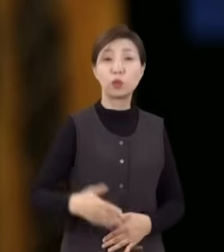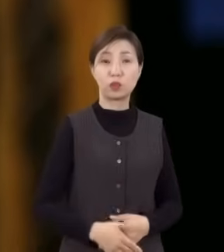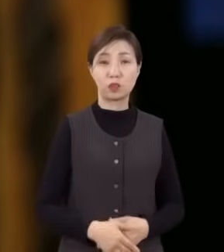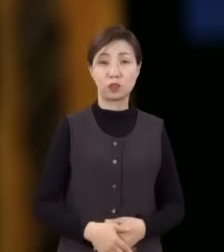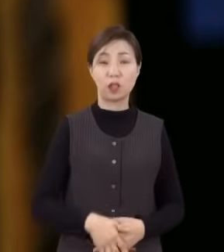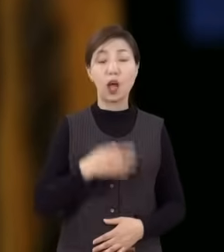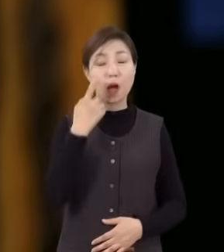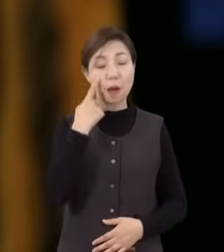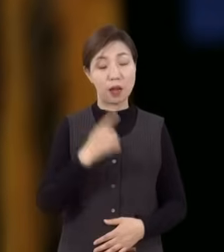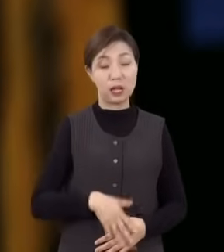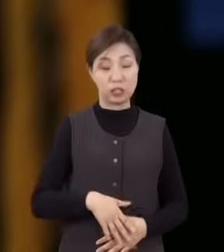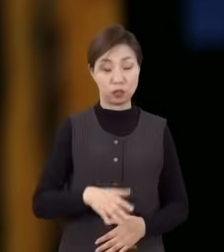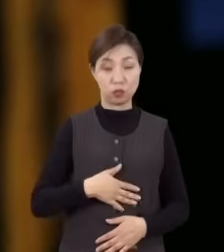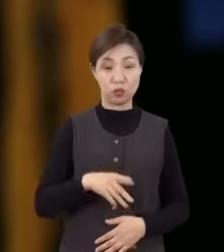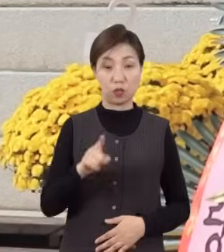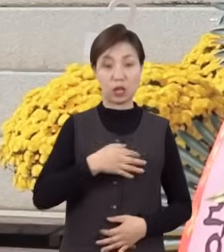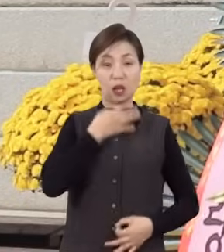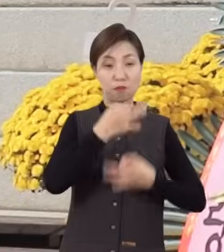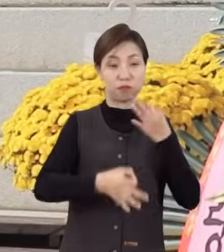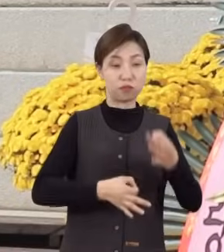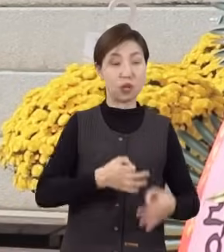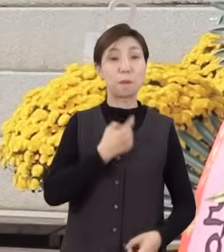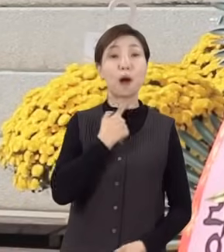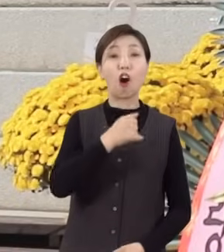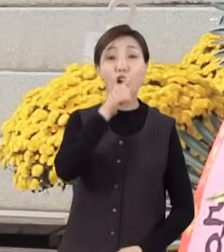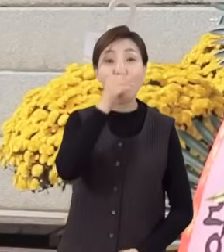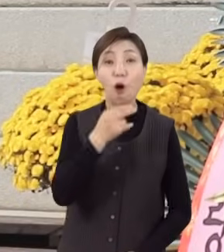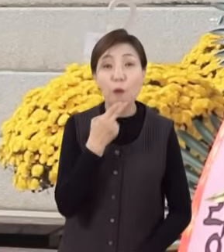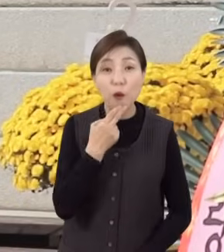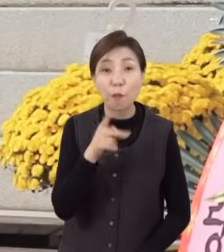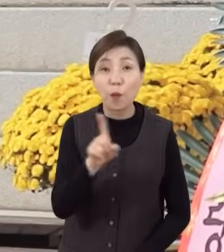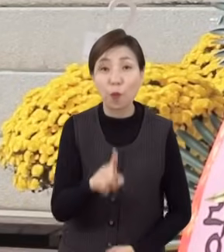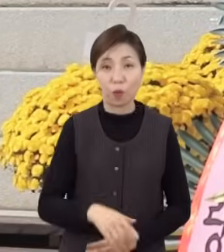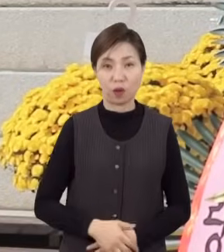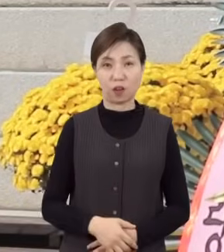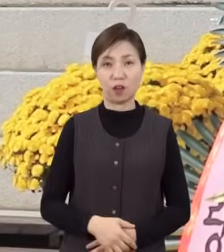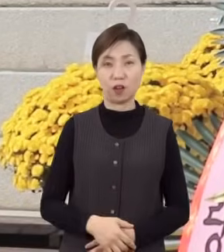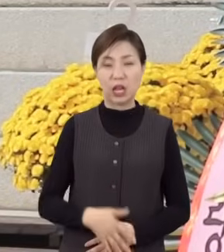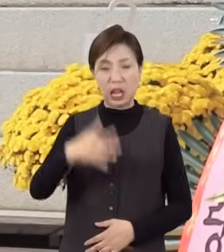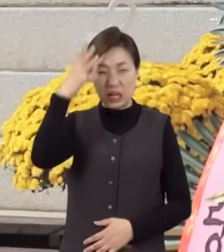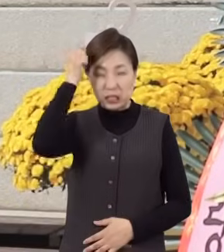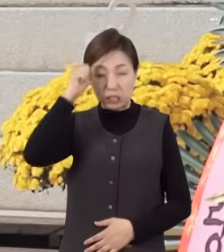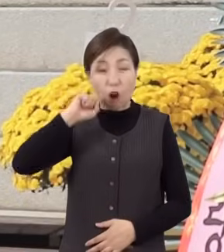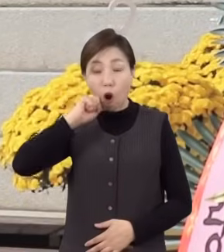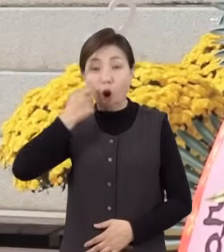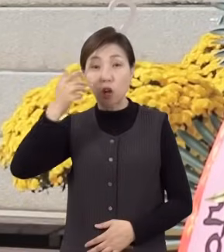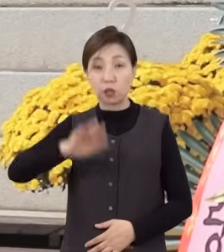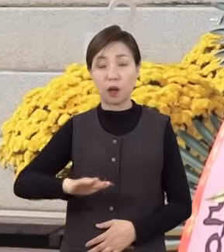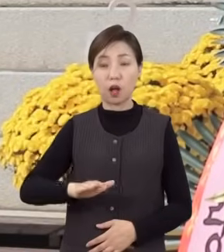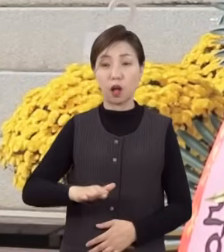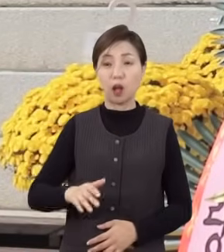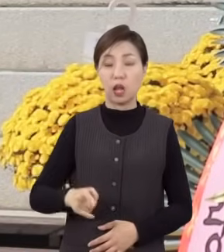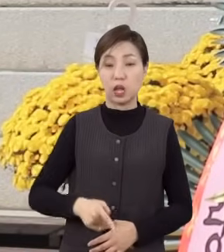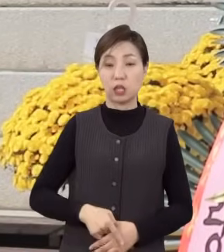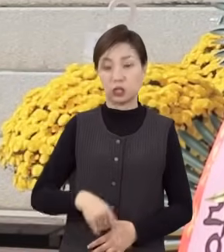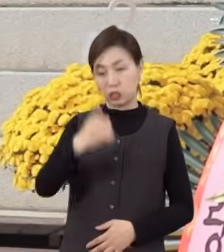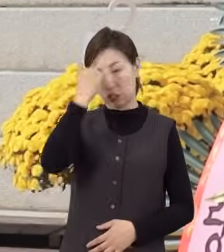외워봤어요? 외워봤죠. 머리 안 들어가도 외워봤잖아요. 예, 그것만으로 공덕이 쌓인 거예요.